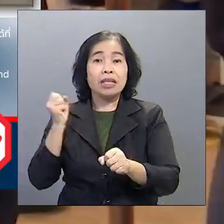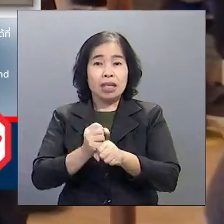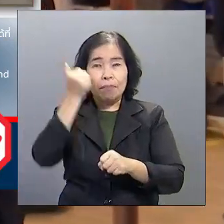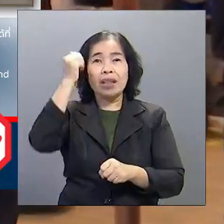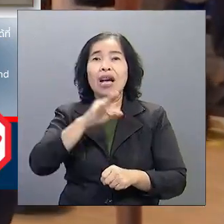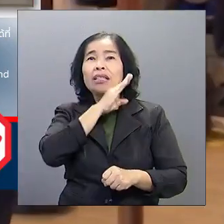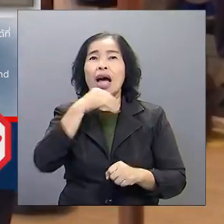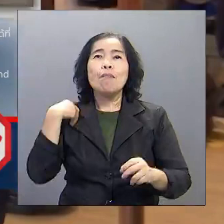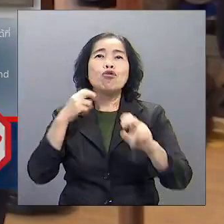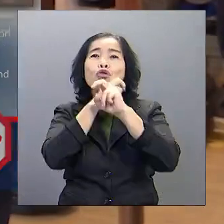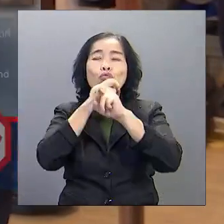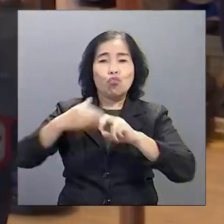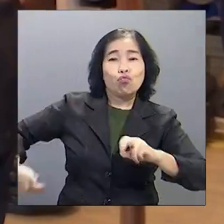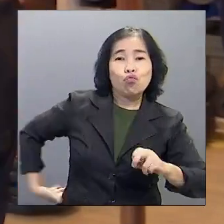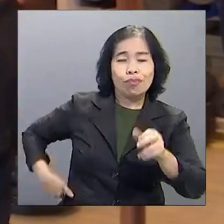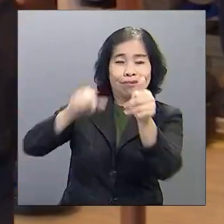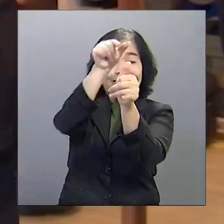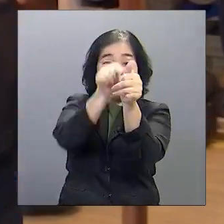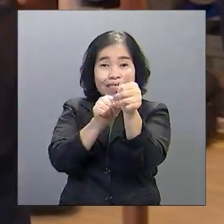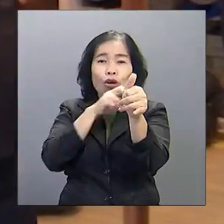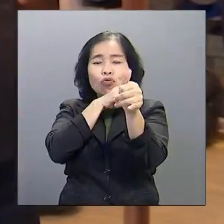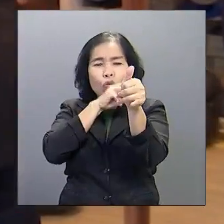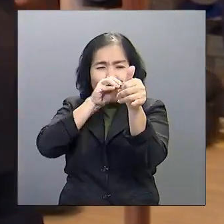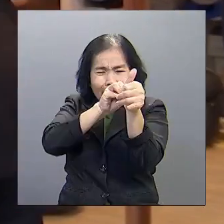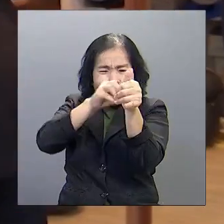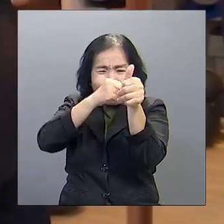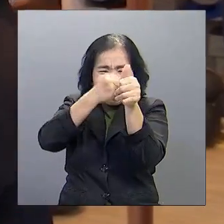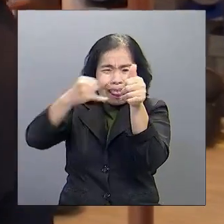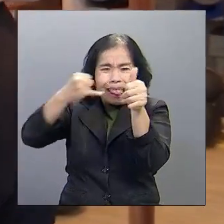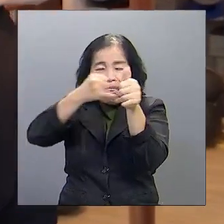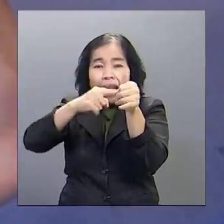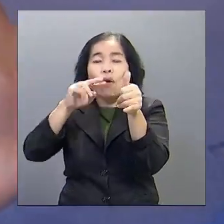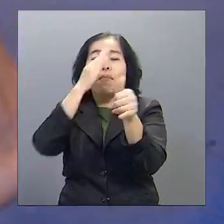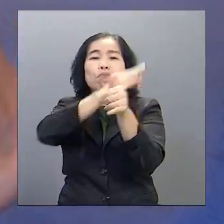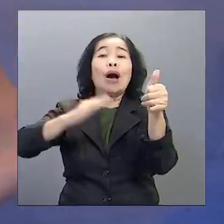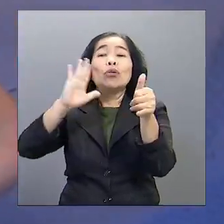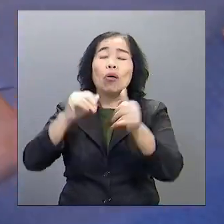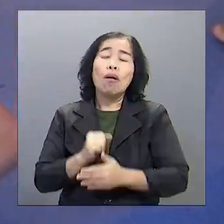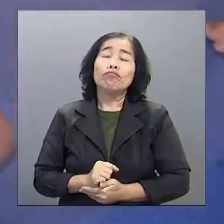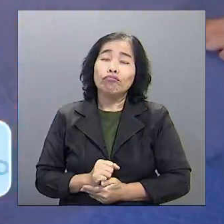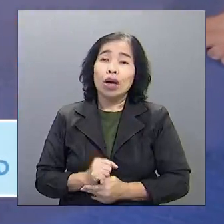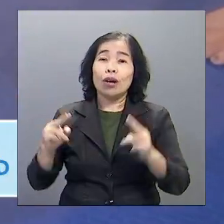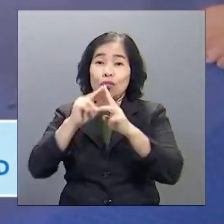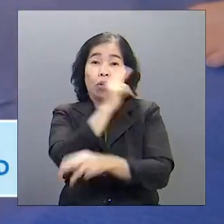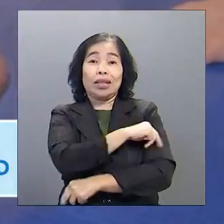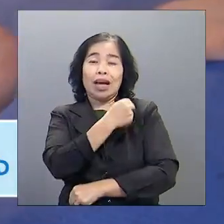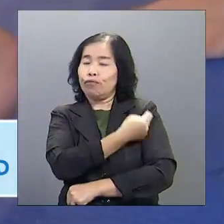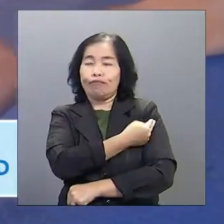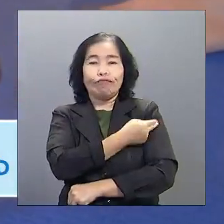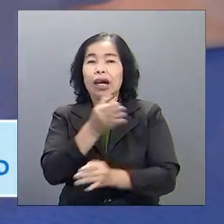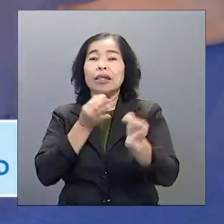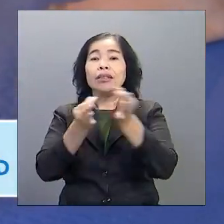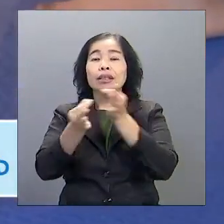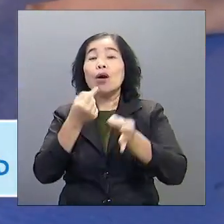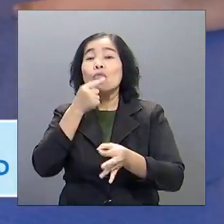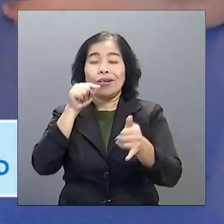กทับเส้นประสาทโดยไม่ต้องผ่าตัดซึ่งทางสถาบันประสาทวิทยากรมการแพทย์กระทรวงสาธารณสุขต้องออกมาชี้แจงเลยนะคะว่